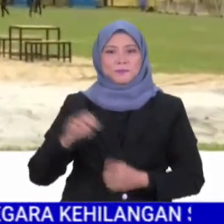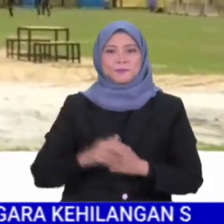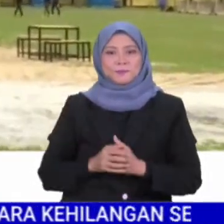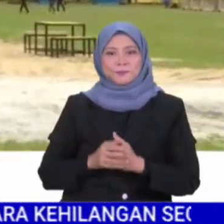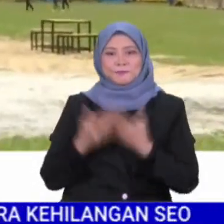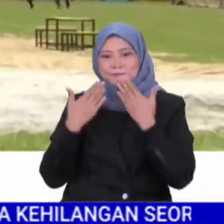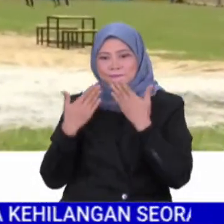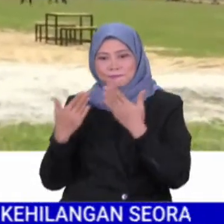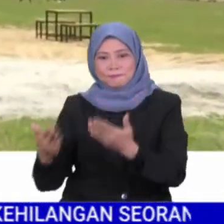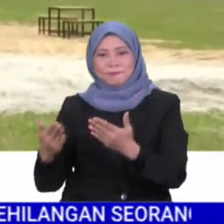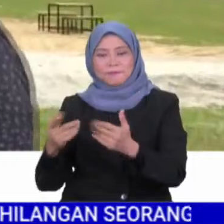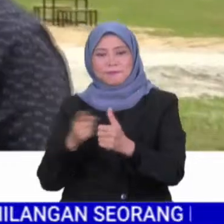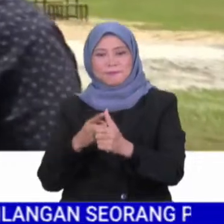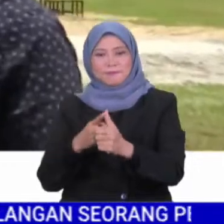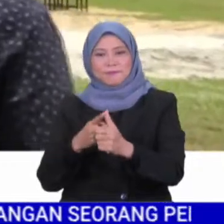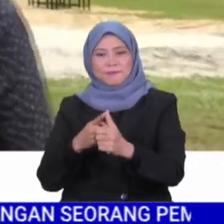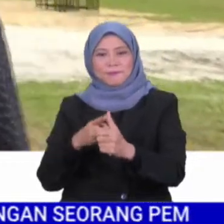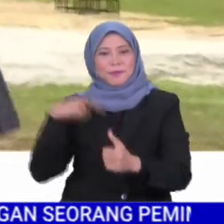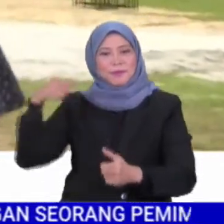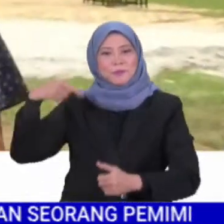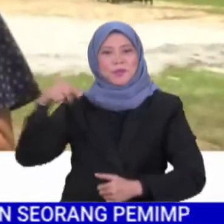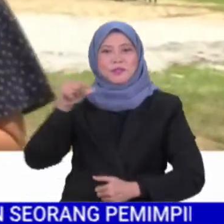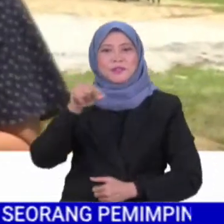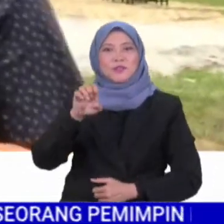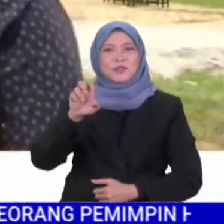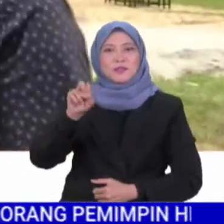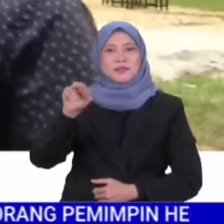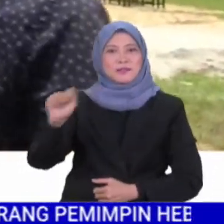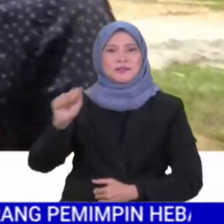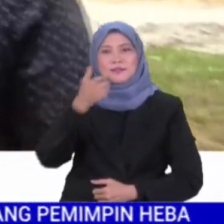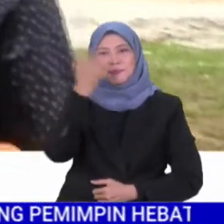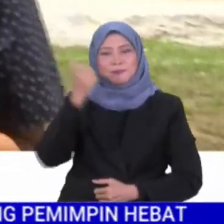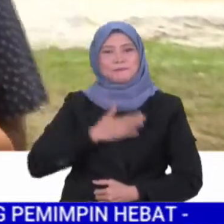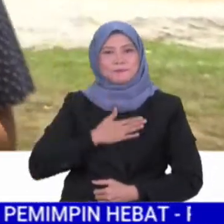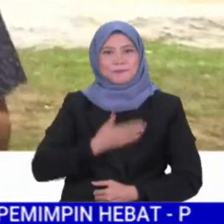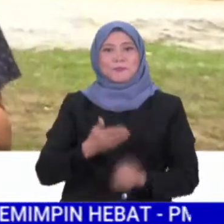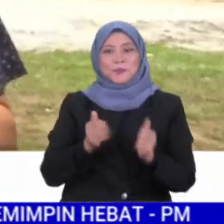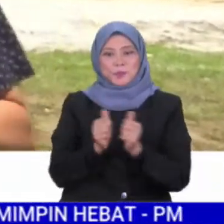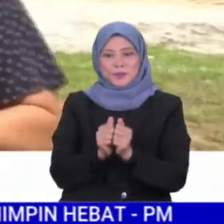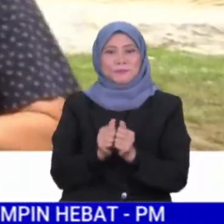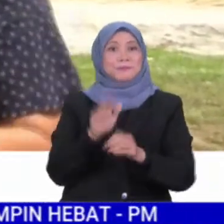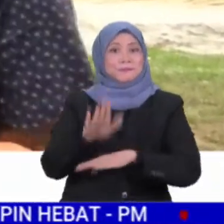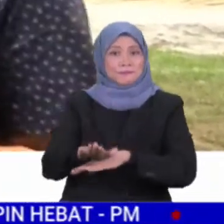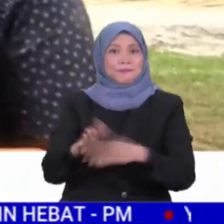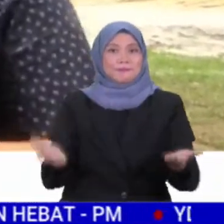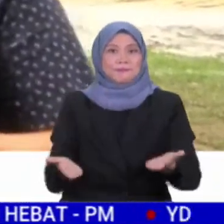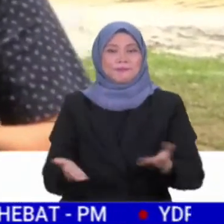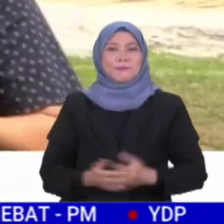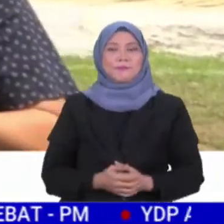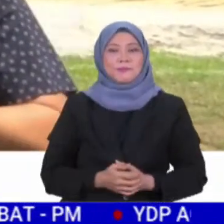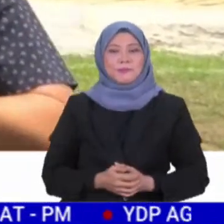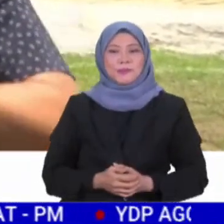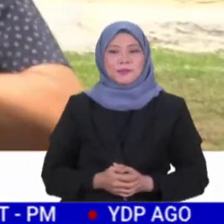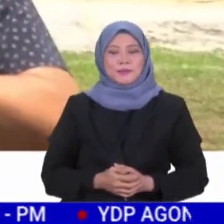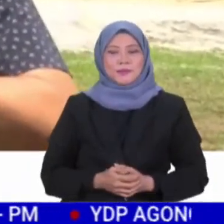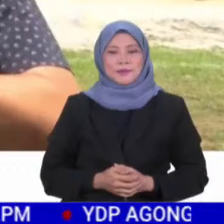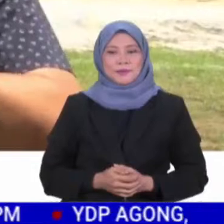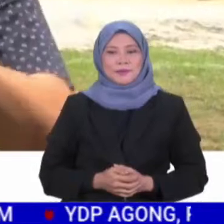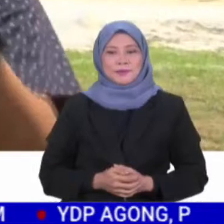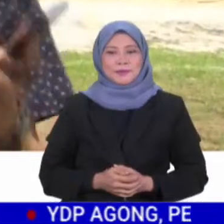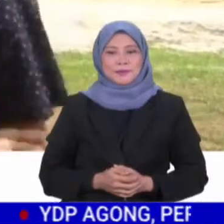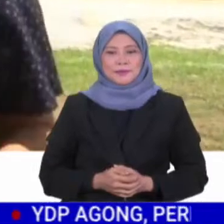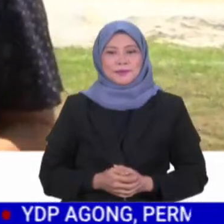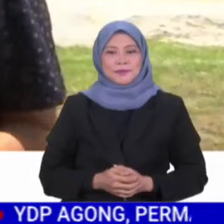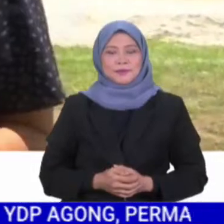kasih terlebih dulu, terima kasih Puan Gina kerana sudi bersama berita pada petang ini. Jadi mengenai